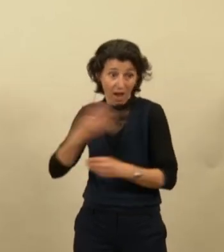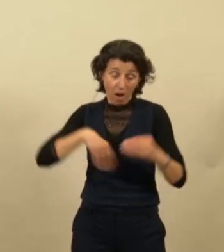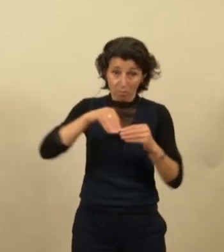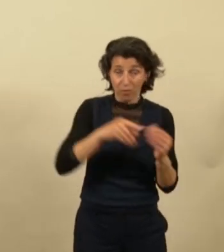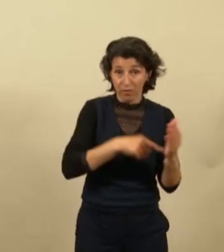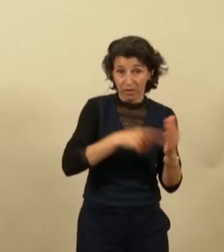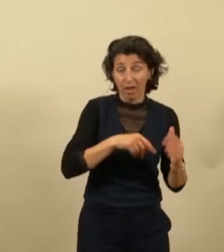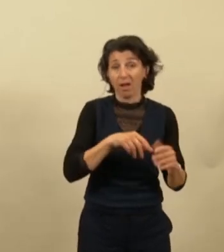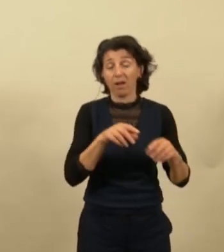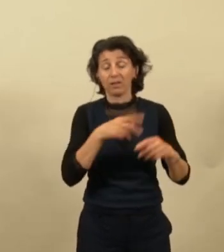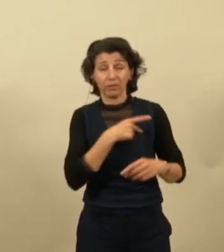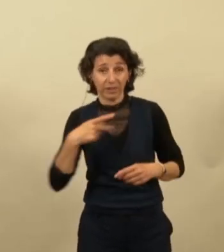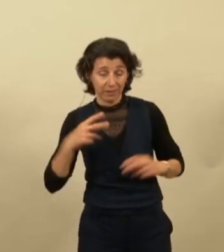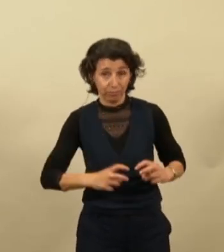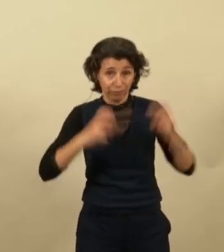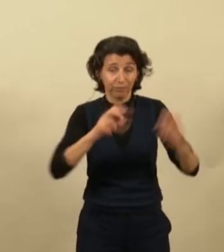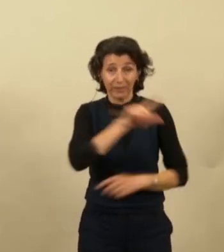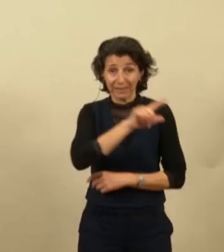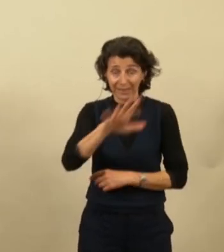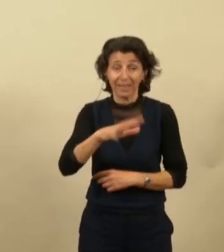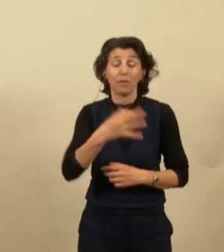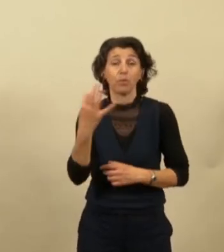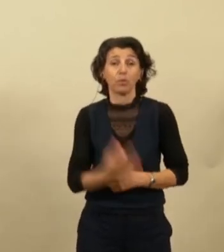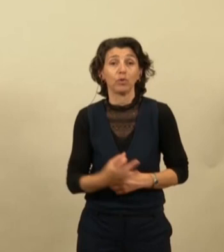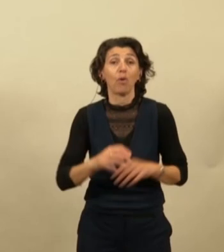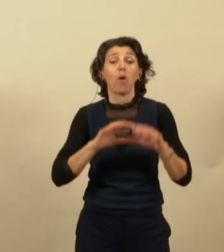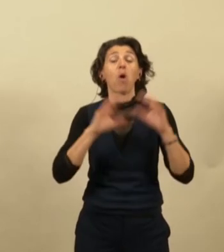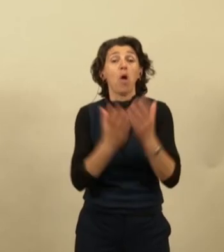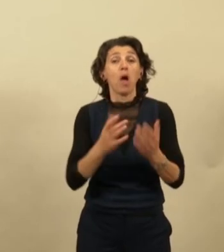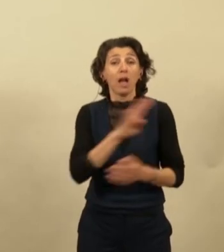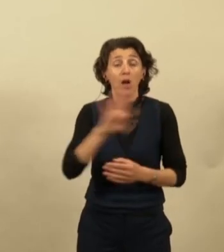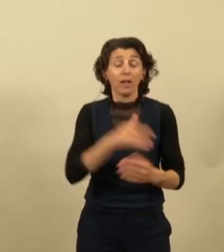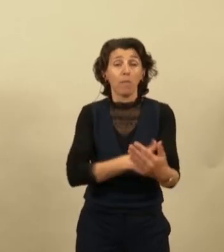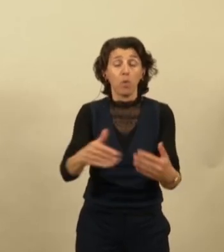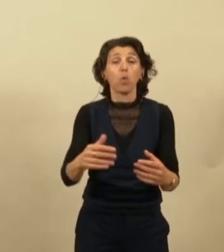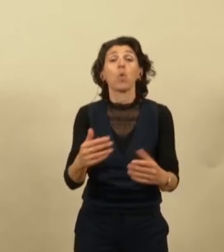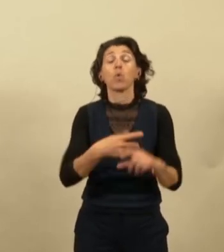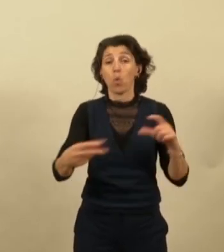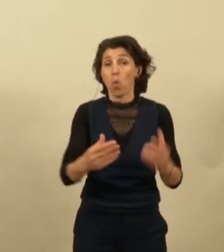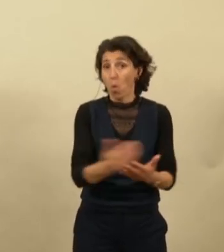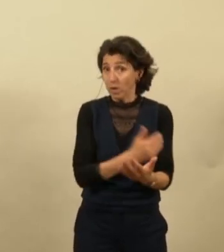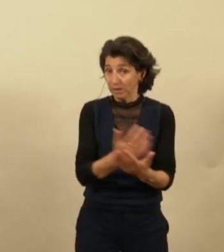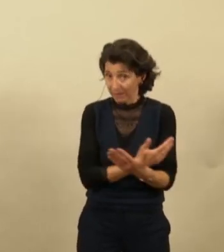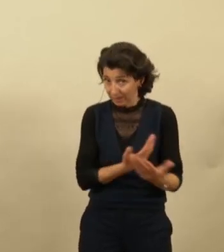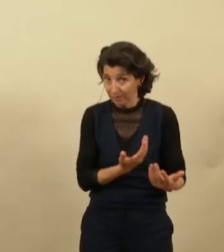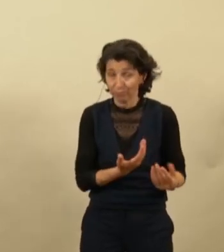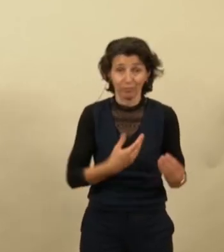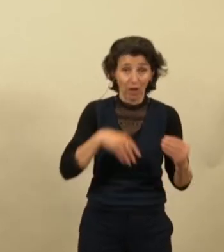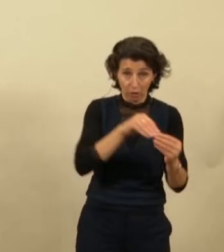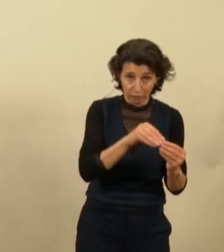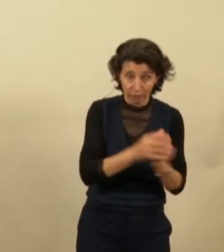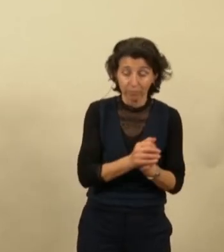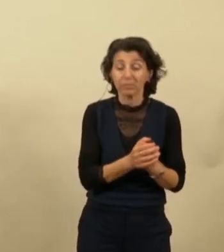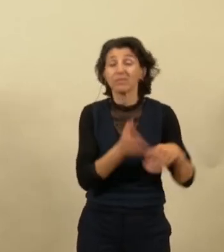permettant ainsi une nouvelle recette de 44 millions d'euros du côté des dépenses certains